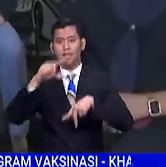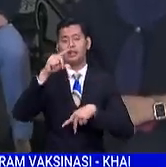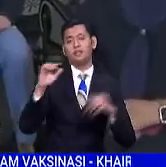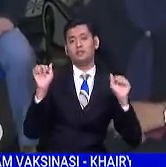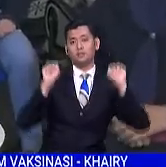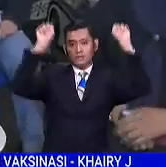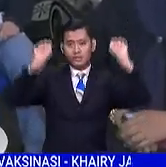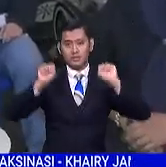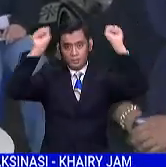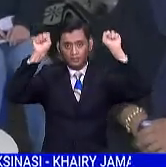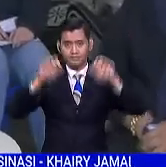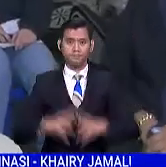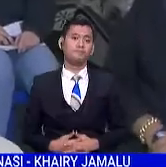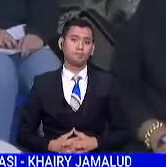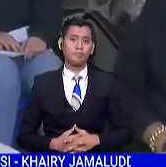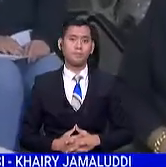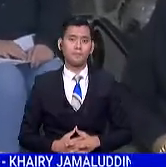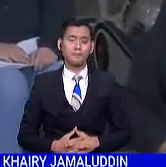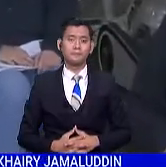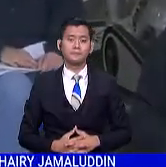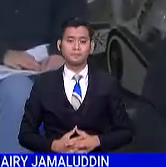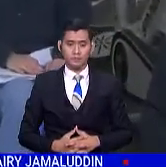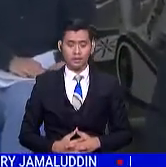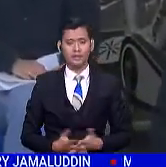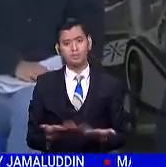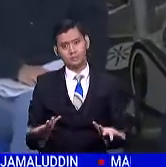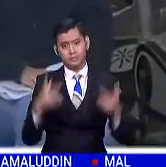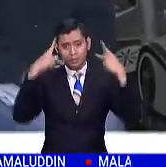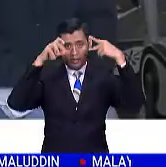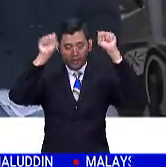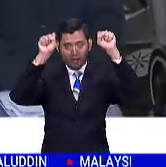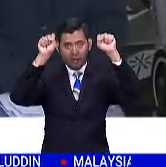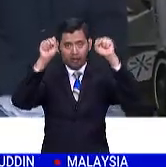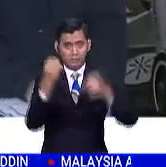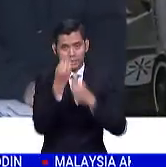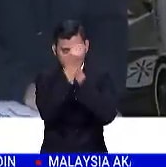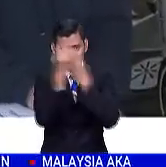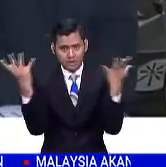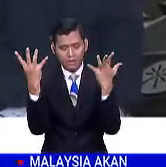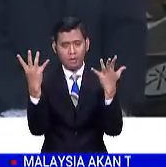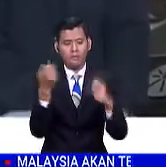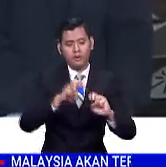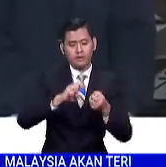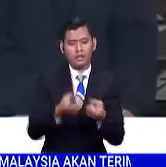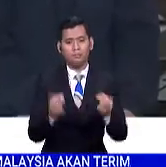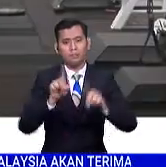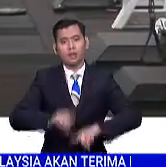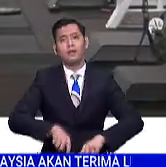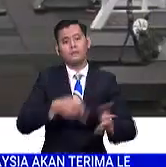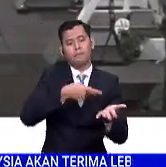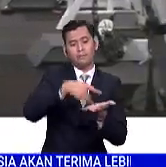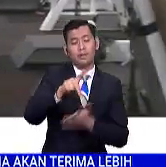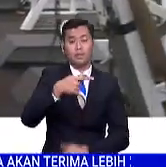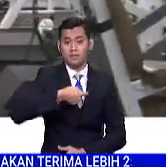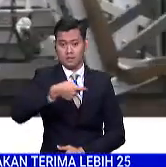Menurut Presiden PPGM K. Krishnakumar, ketika ini masalah utama dihadapi ahlinya adalah berkaitan tunggakan bayaran sewa serta gaji